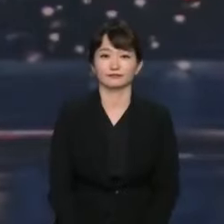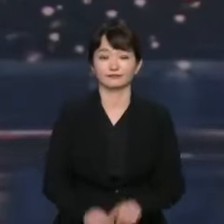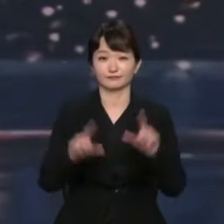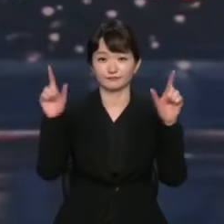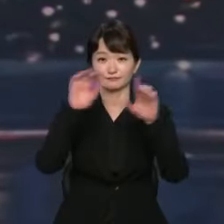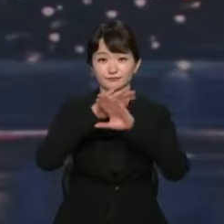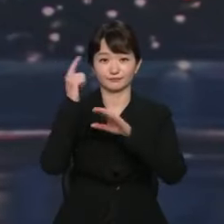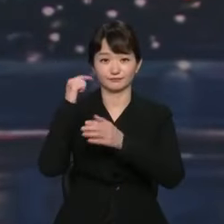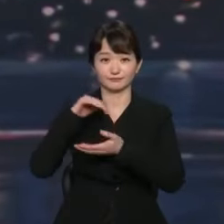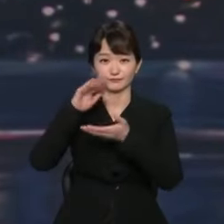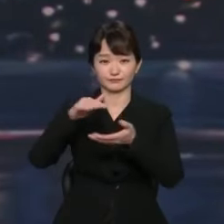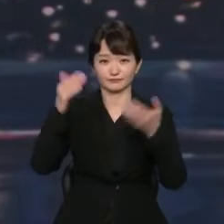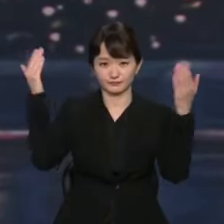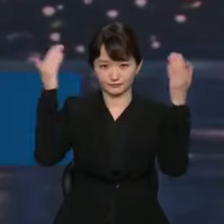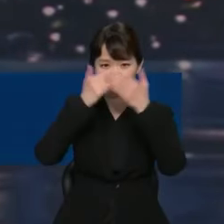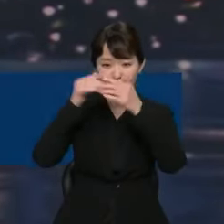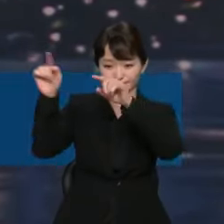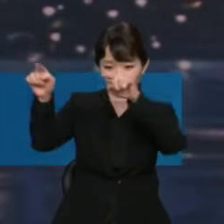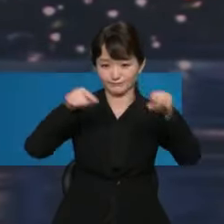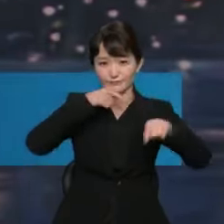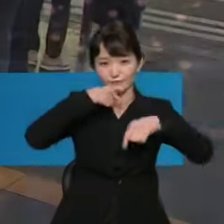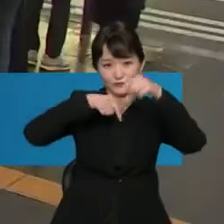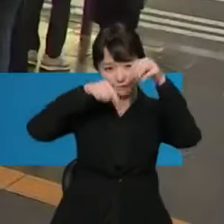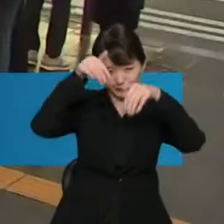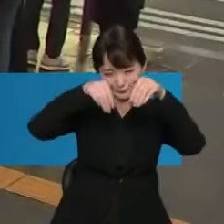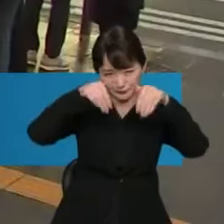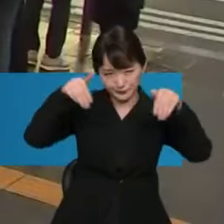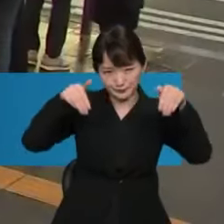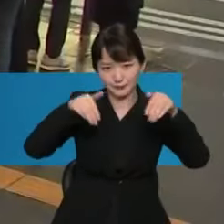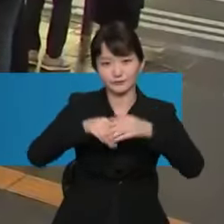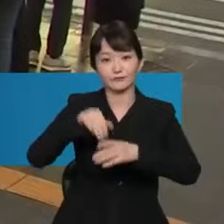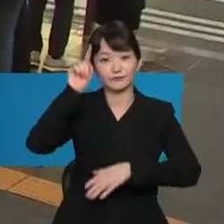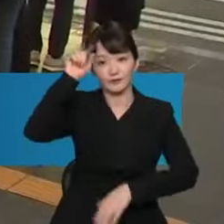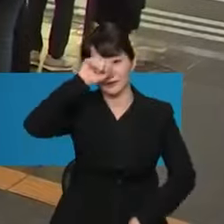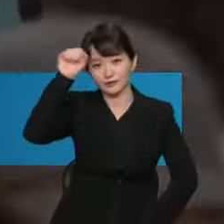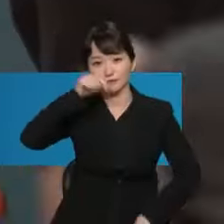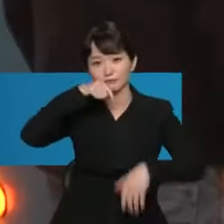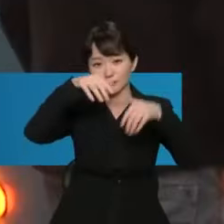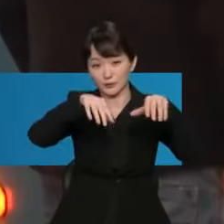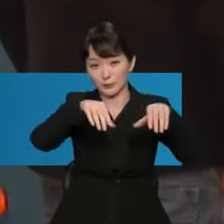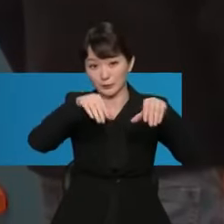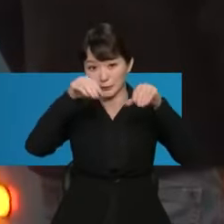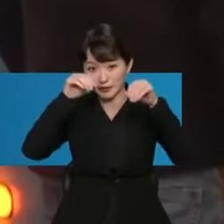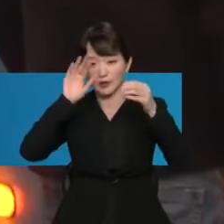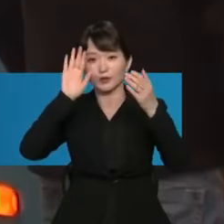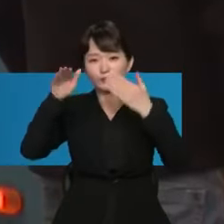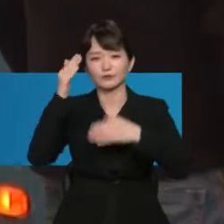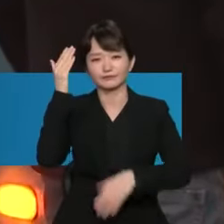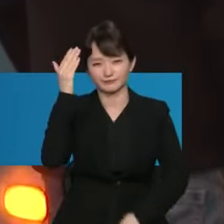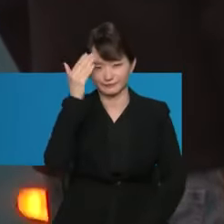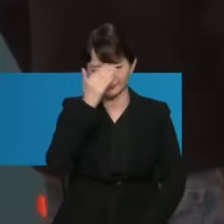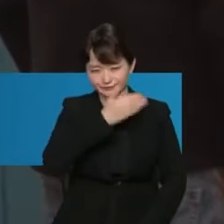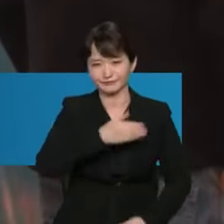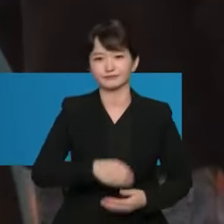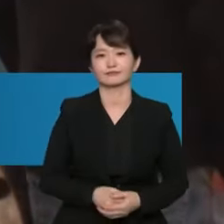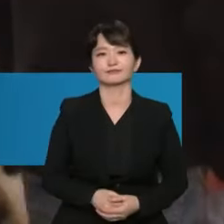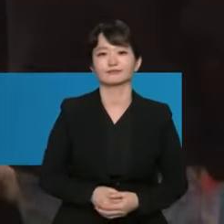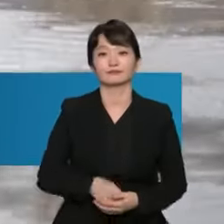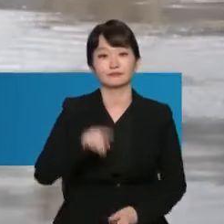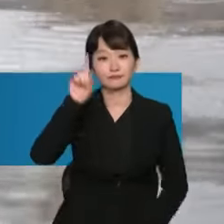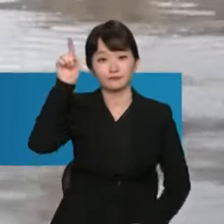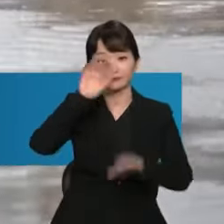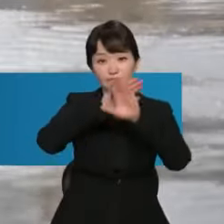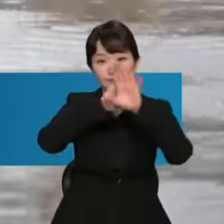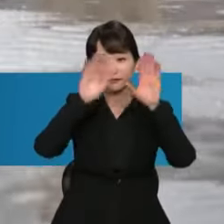네, 끝으로 날씨입니다. 밤사이 전국 곳곳에 빗방울이 떨어지겠습니다. 비는 내일 새벽에 그치고 이후엔 차츰 맑아지겠습니다. 다만